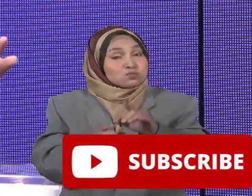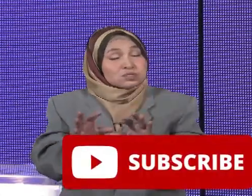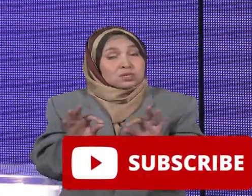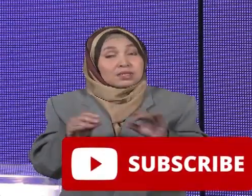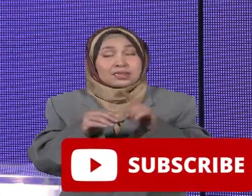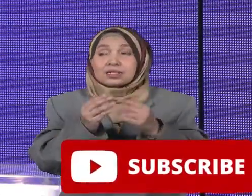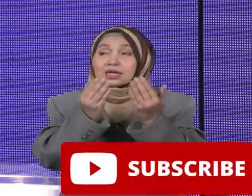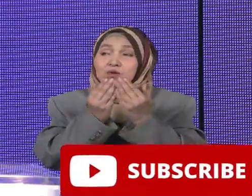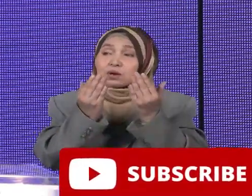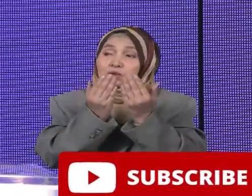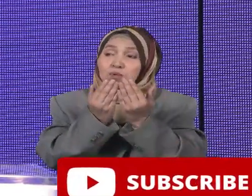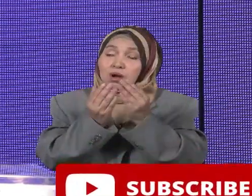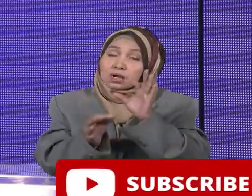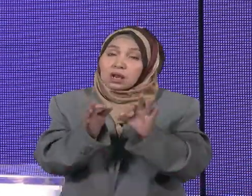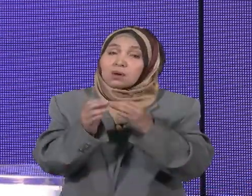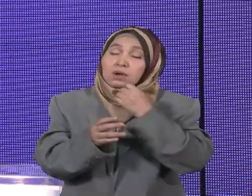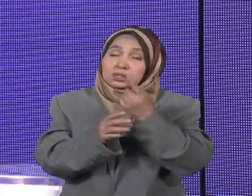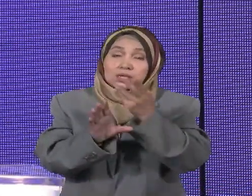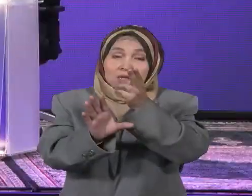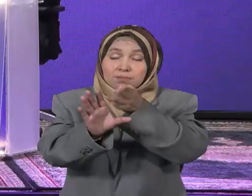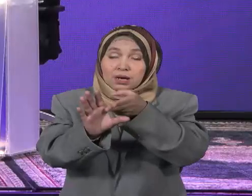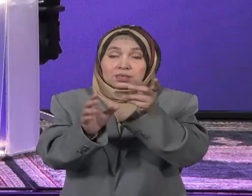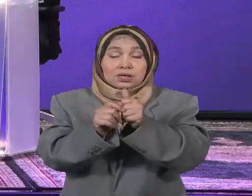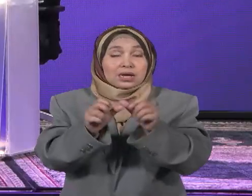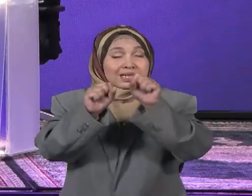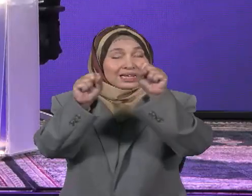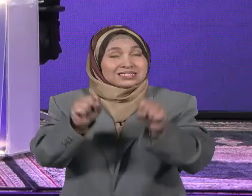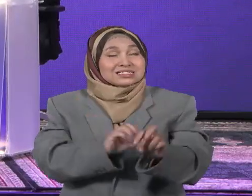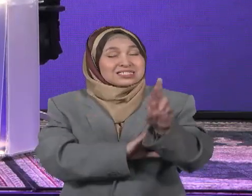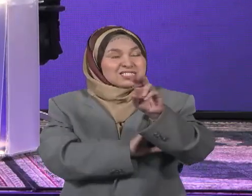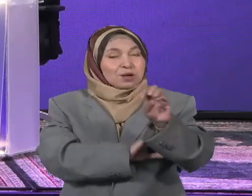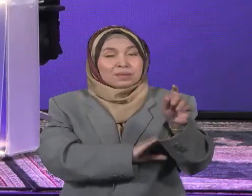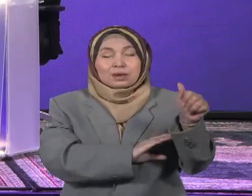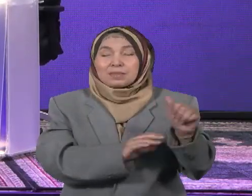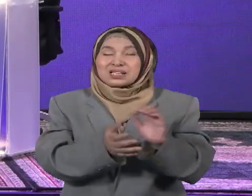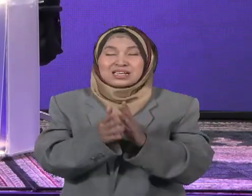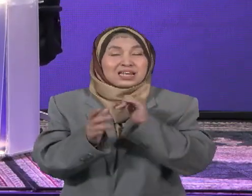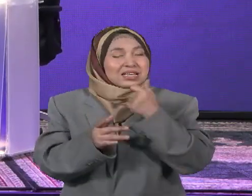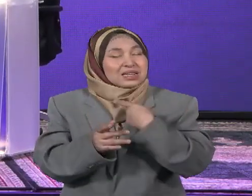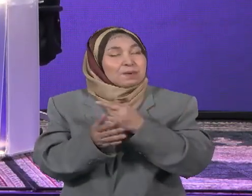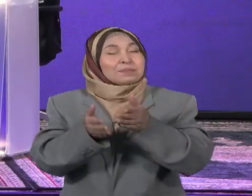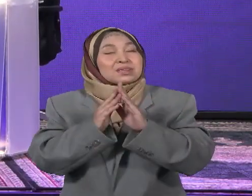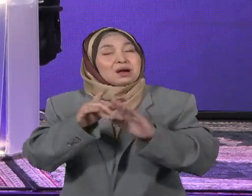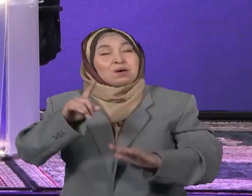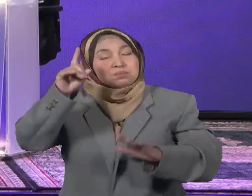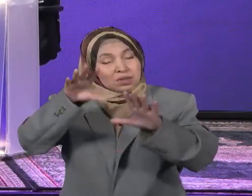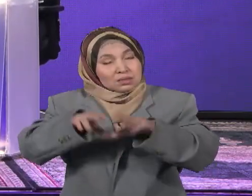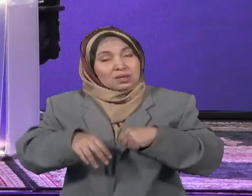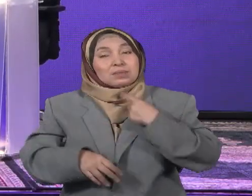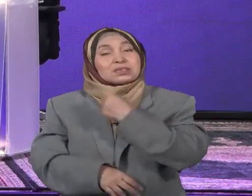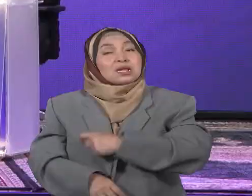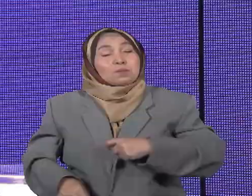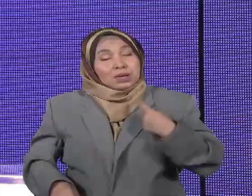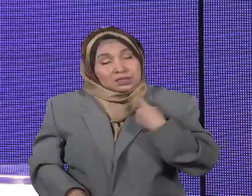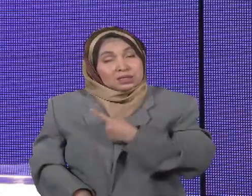Ustaz ya. Doa kalau katakan terlibat dengan sistem riba ni khuatir tak didengari. Ya, jadi kita minta Allah terima taubat kita,